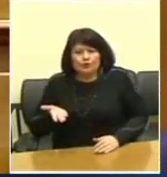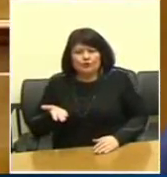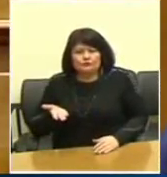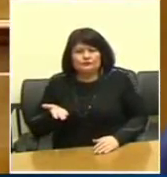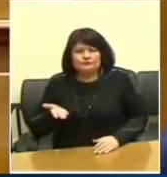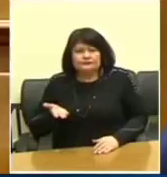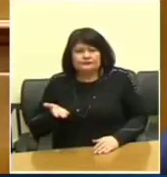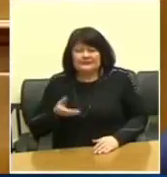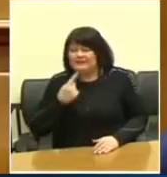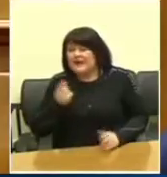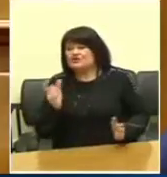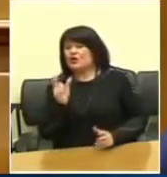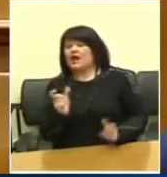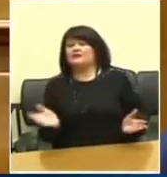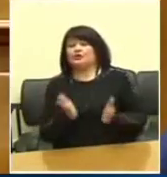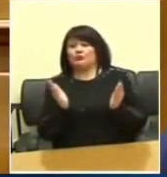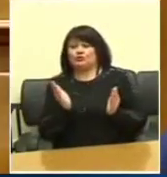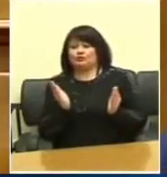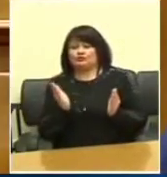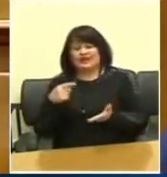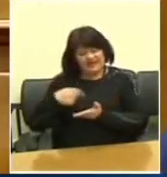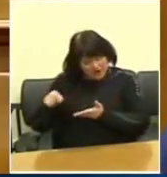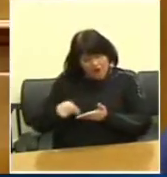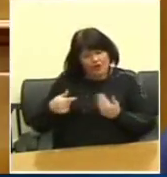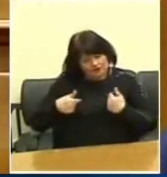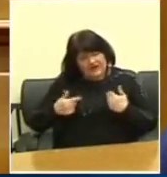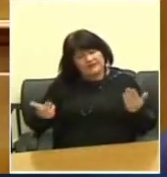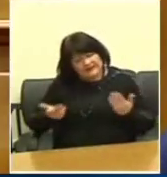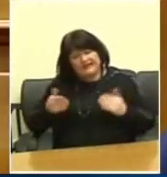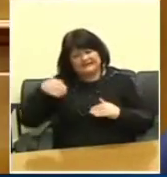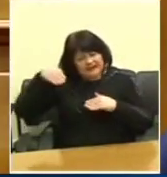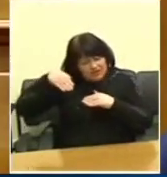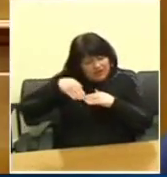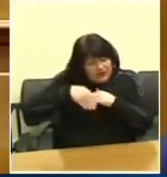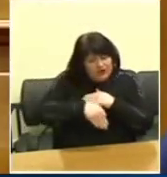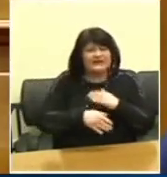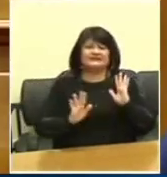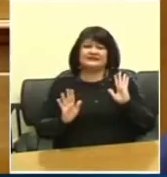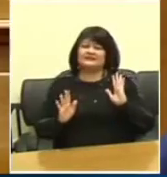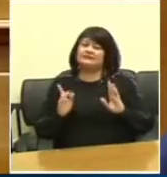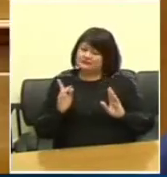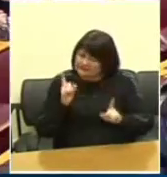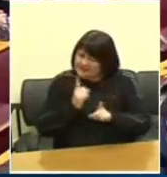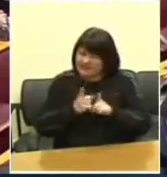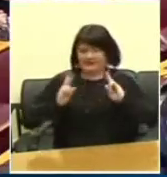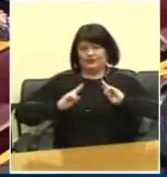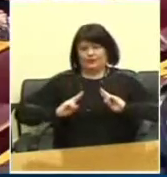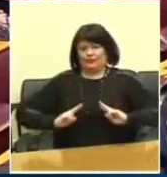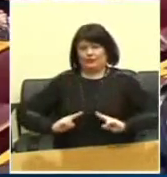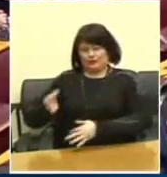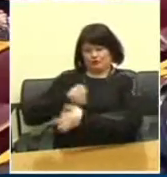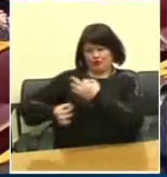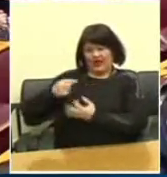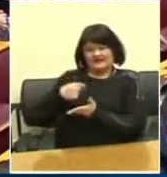διολίσθηση, ό,τι θέλετε. Να με διορθώνετε σε αυτά, κύριε Τασούλα, είμαι ιδιαίτερα ευτυχής που σας έχω να με